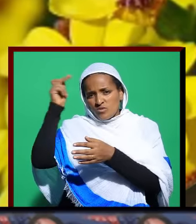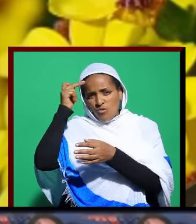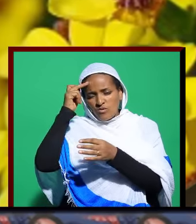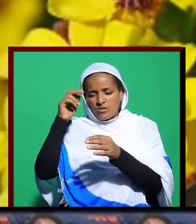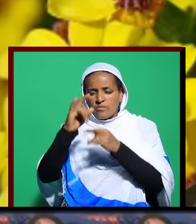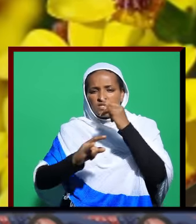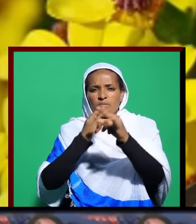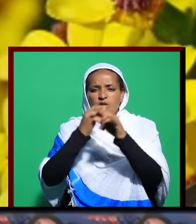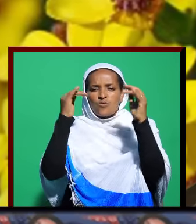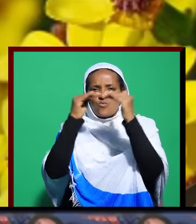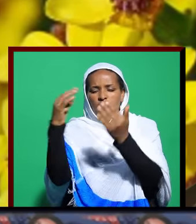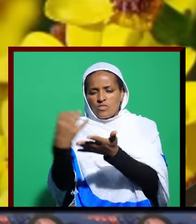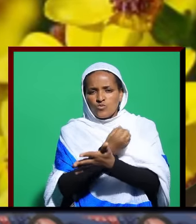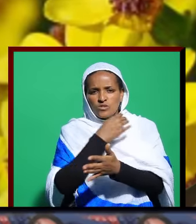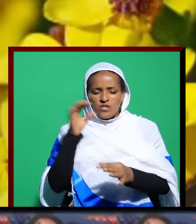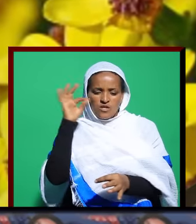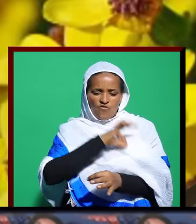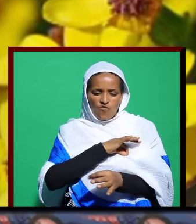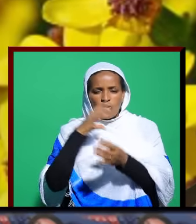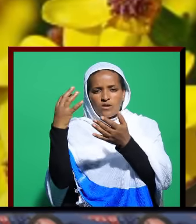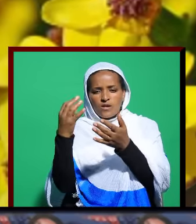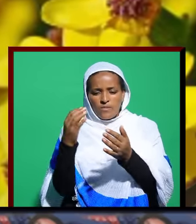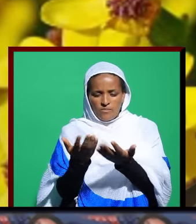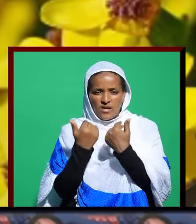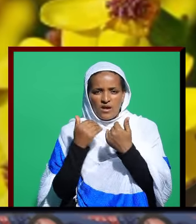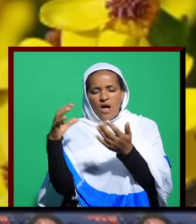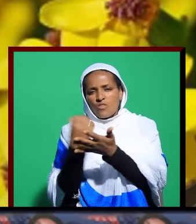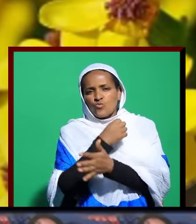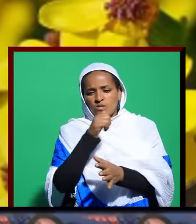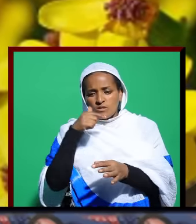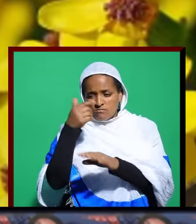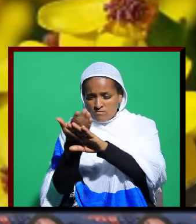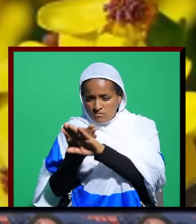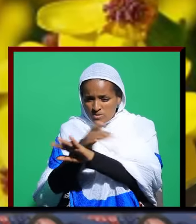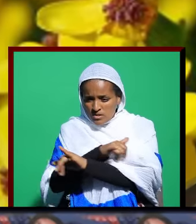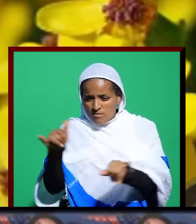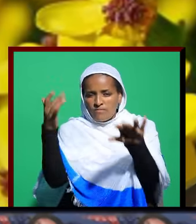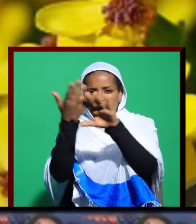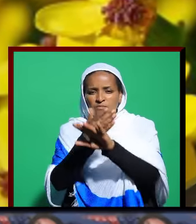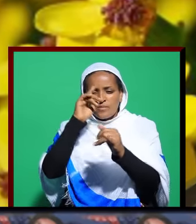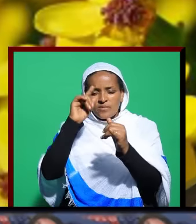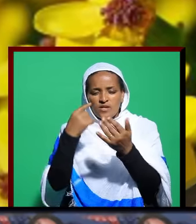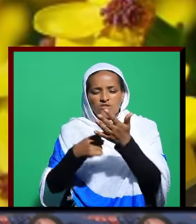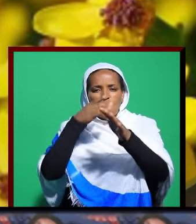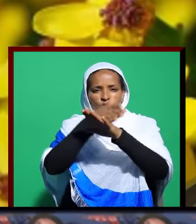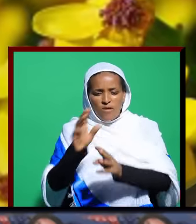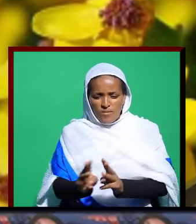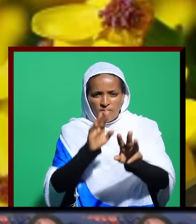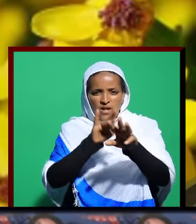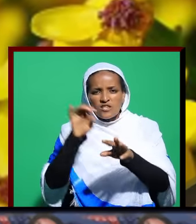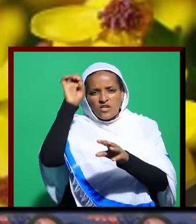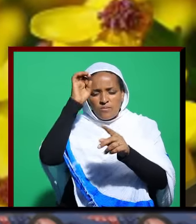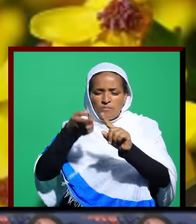ዳዊት በዘመኔ እኩሌታ አትውሰደኝ፣ ተርፎ ከሚቀር እድሜ አትንፈገኝ ብለን እንደምንለምነው ለመነው። ከዛ በመንገድ